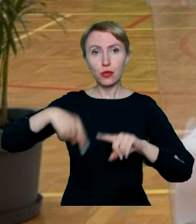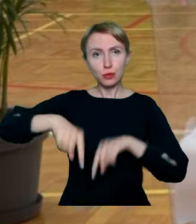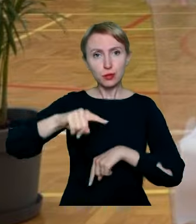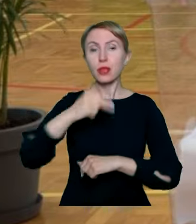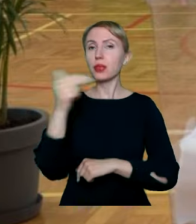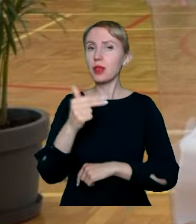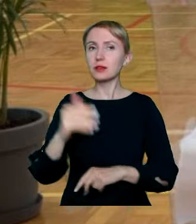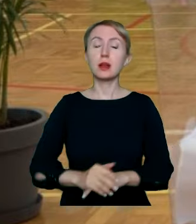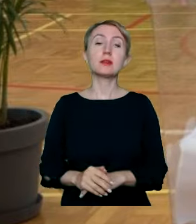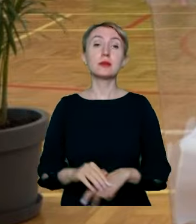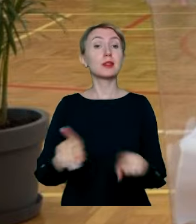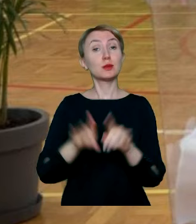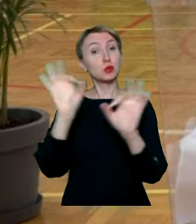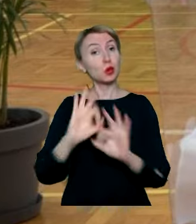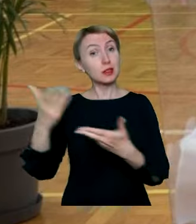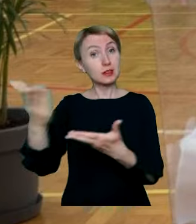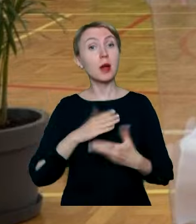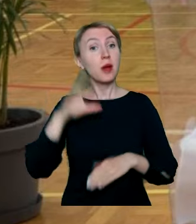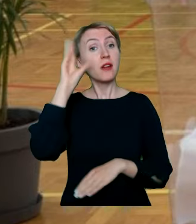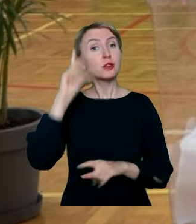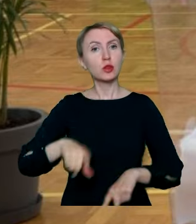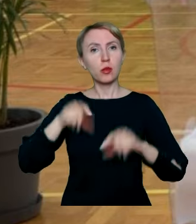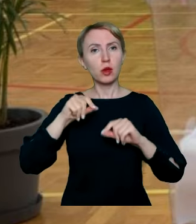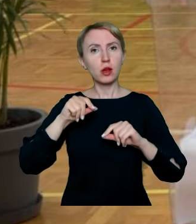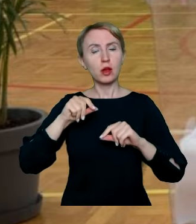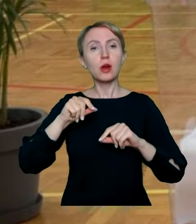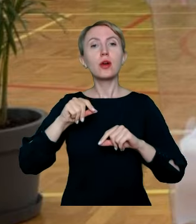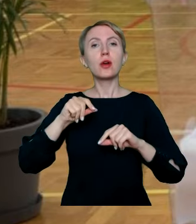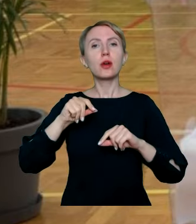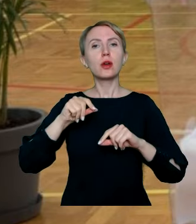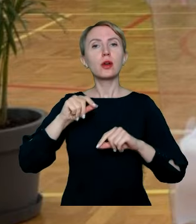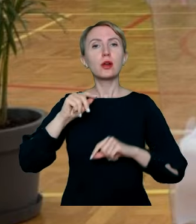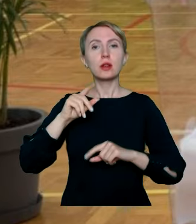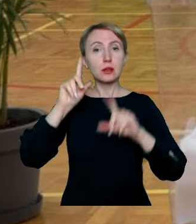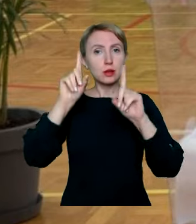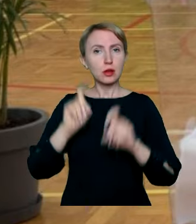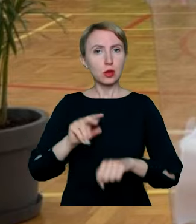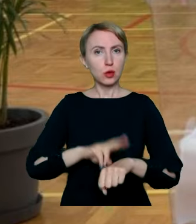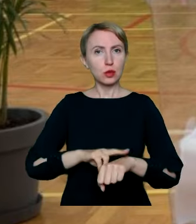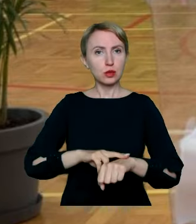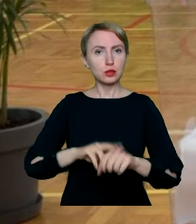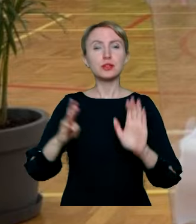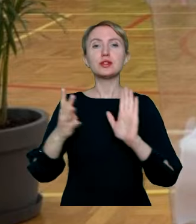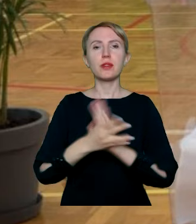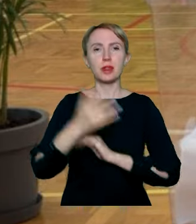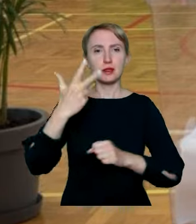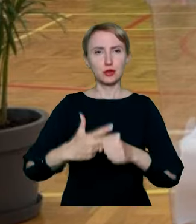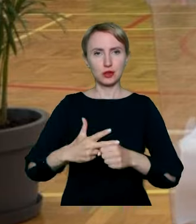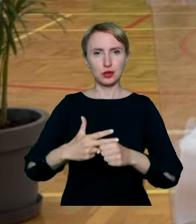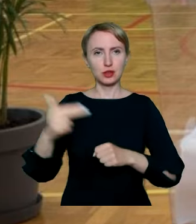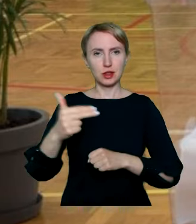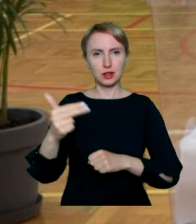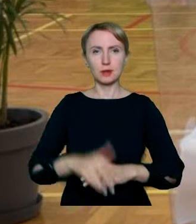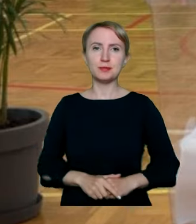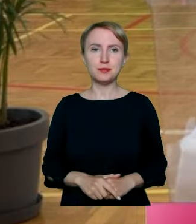niedzielę. Przy okazji zapraszam Państwa na wieczór wyborczy, on się rozpocznie o godzinie 19:30 w niedzielę.